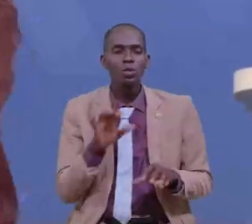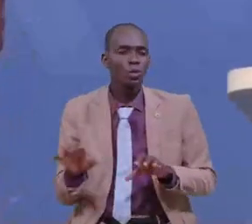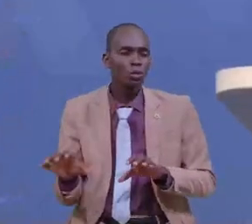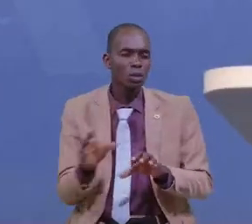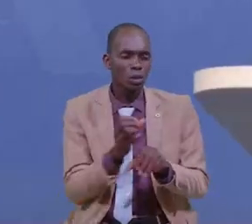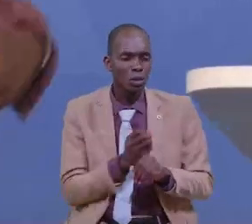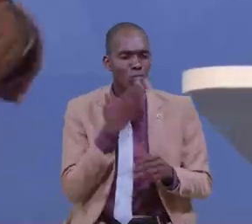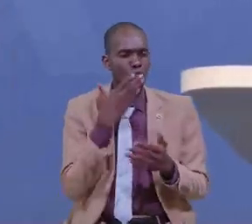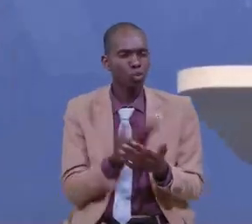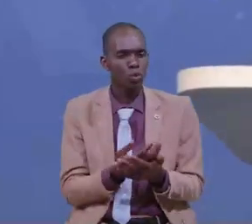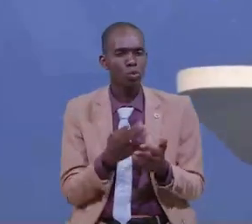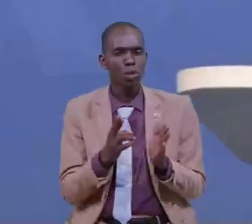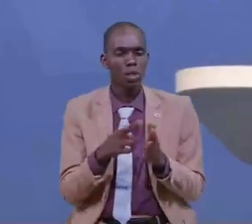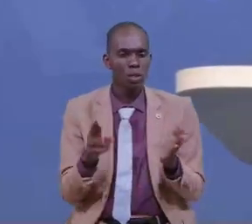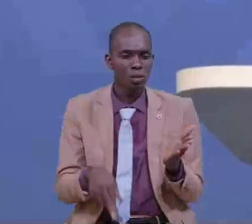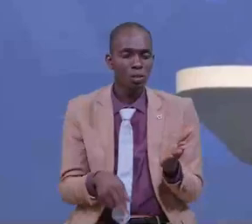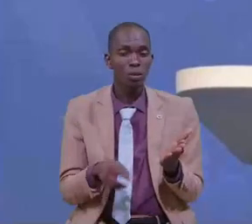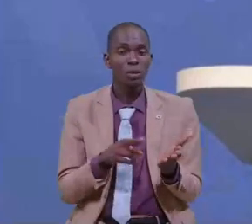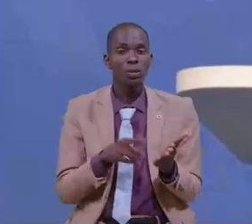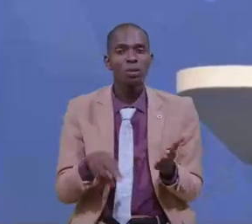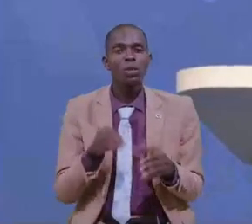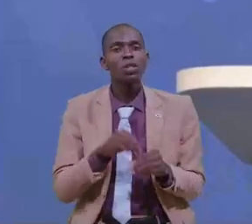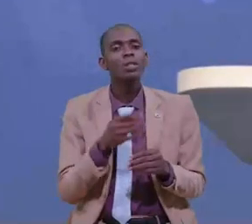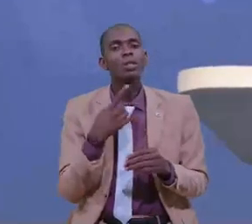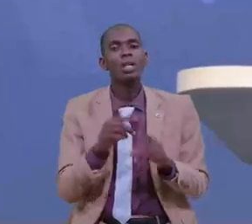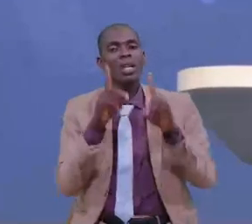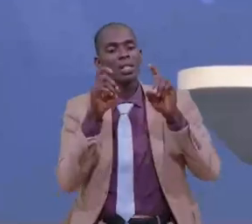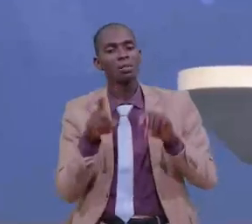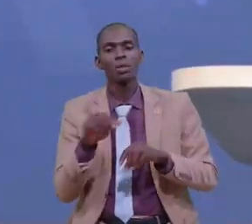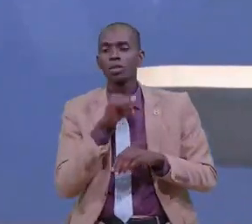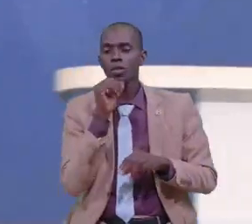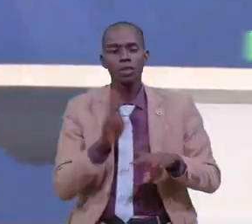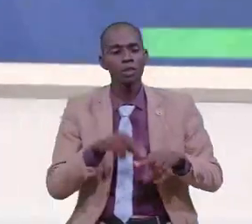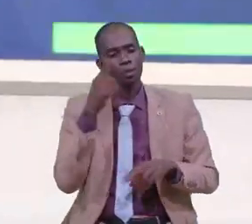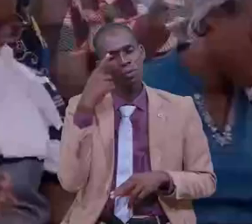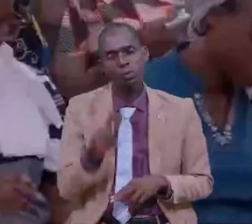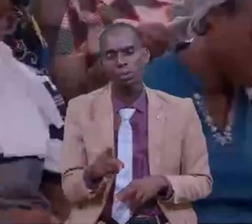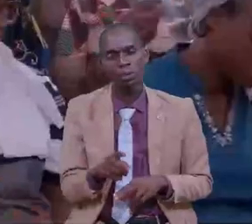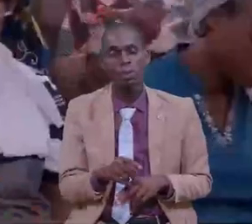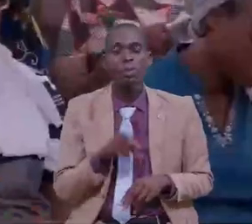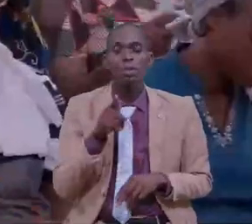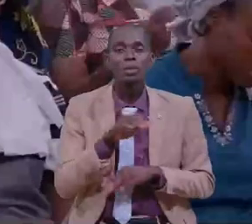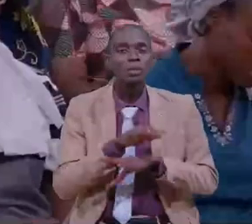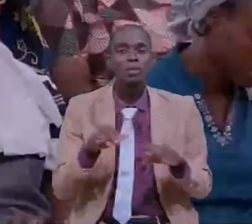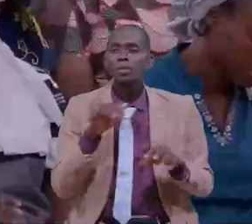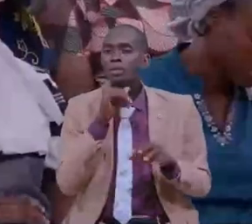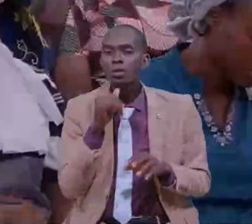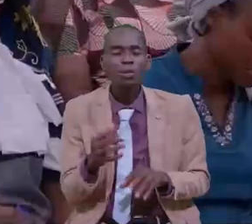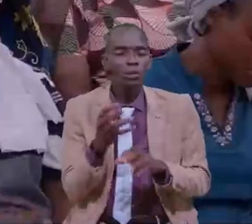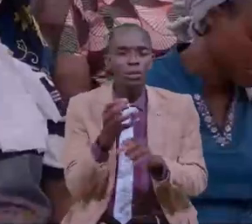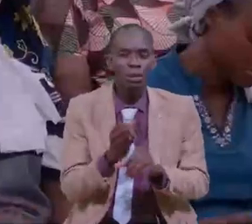Il n'a pas de bons résultats à l'examen qu'il n'a pas passé. Il n'obtient